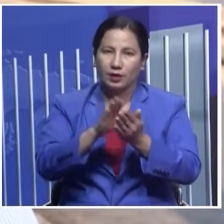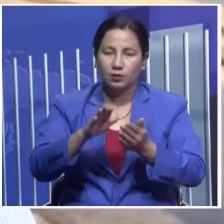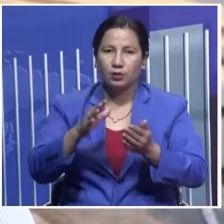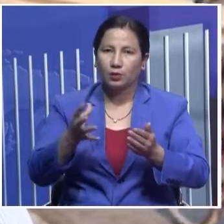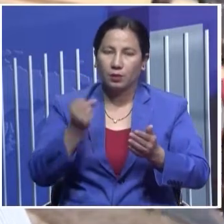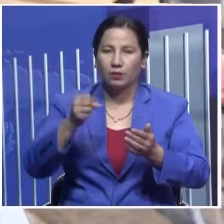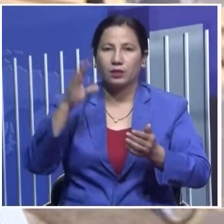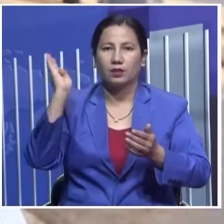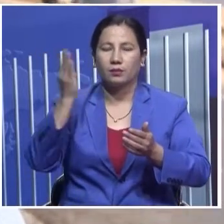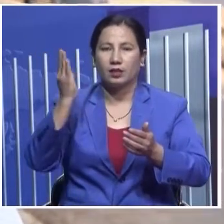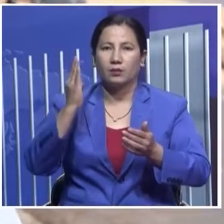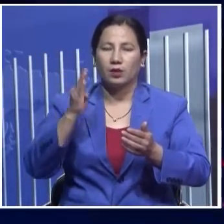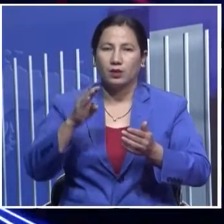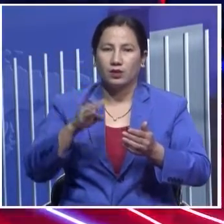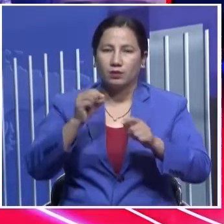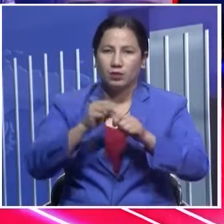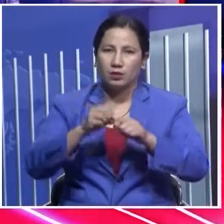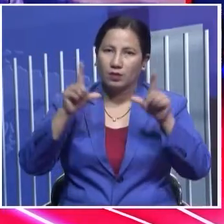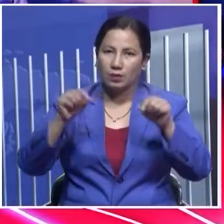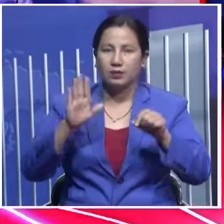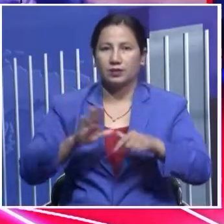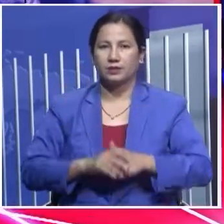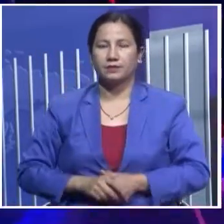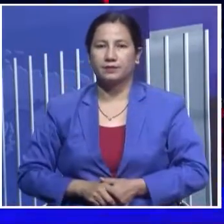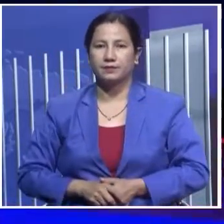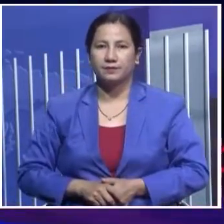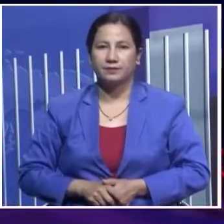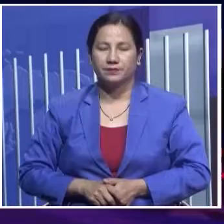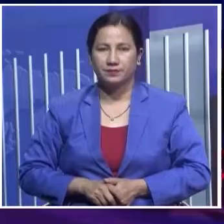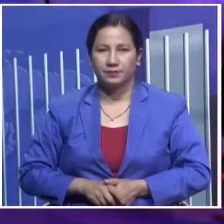पाउने वातावरण सुनिश्चित हुनुपर्छ।